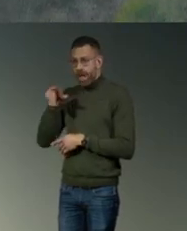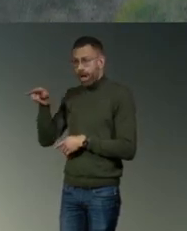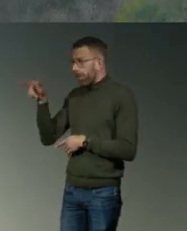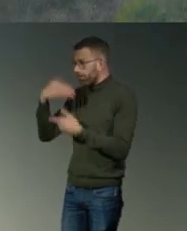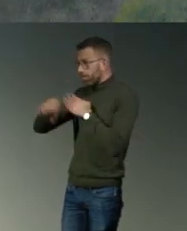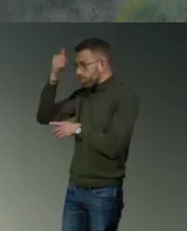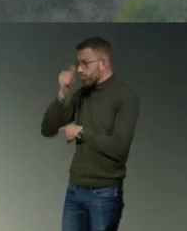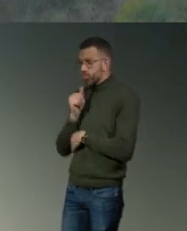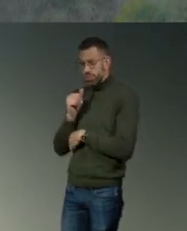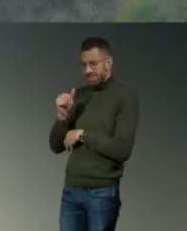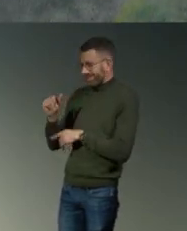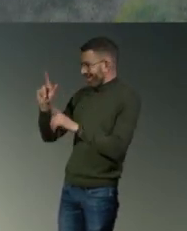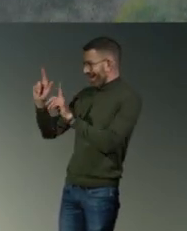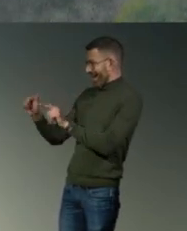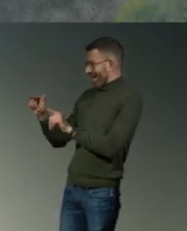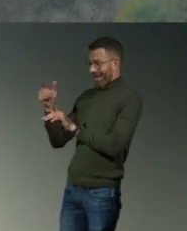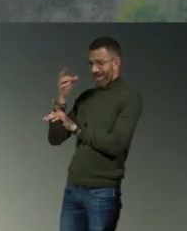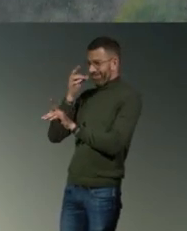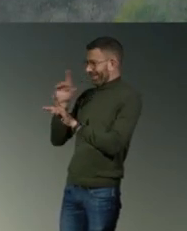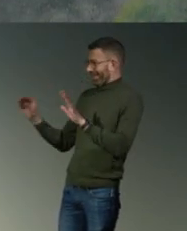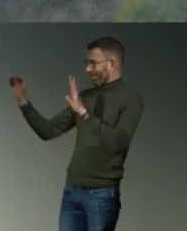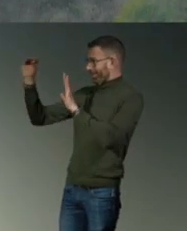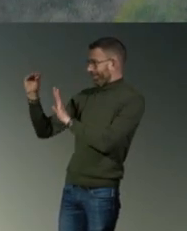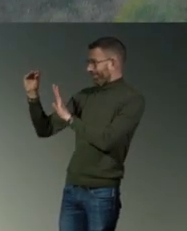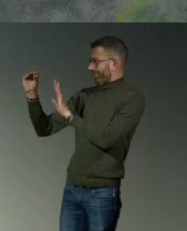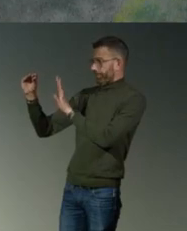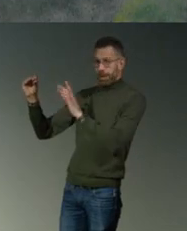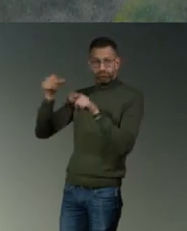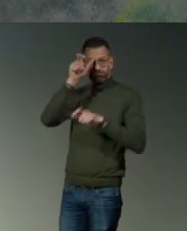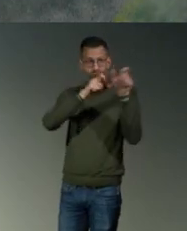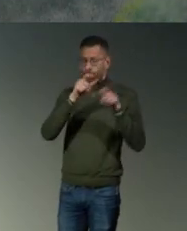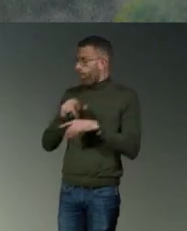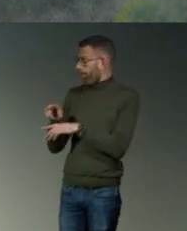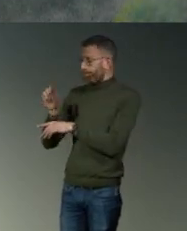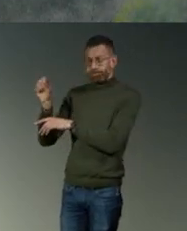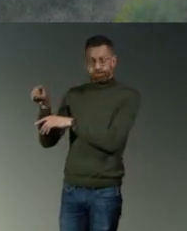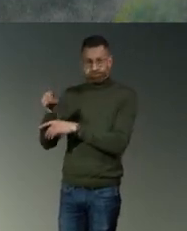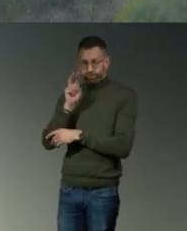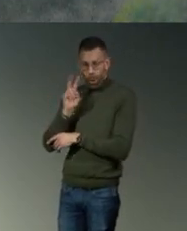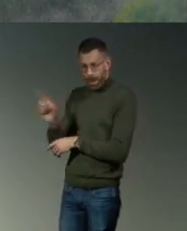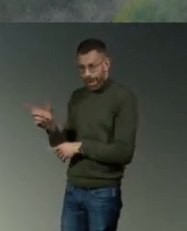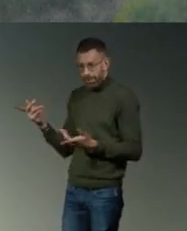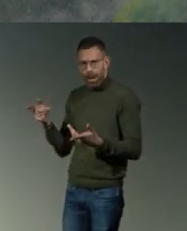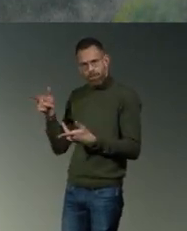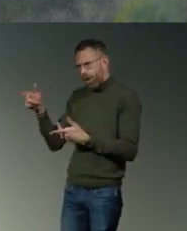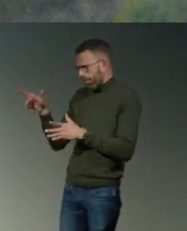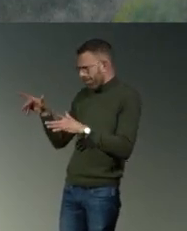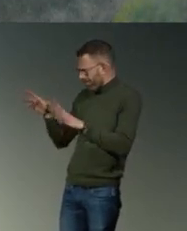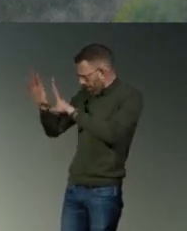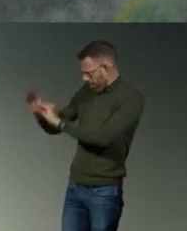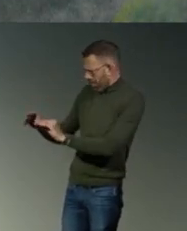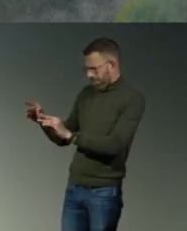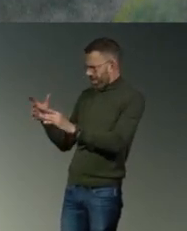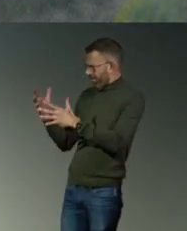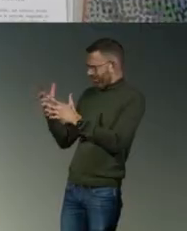dans sa vitrine, malgré sa position vraiment très mise en scène. Hein, il regarde autour de